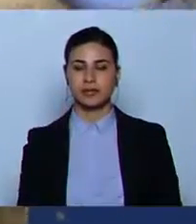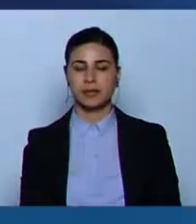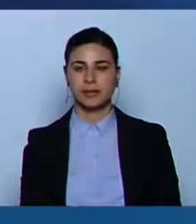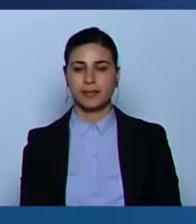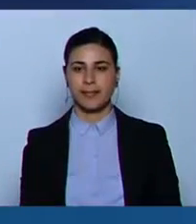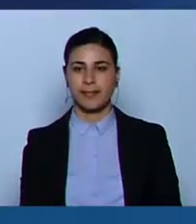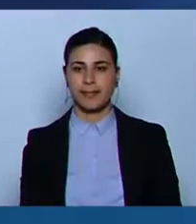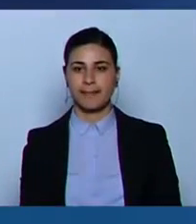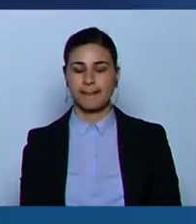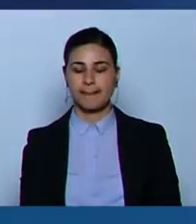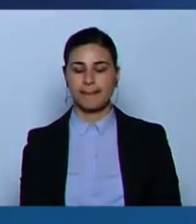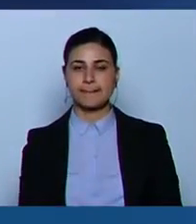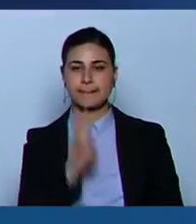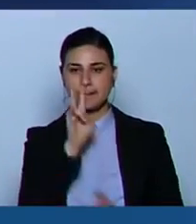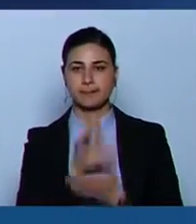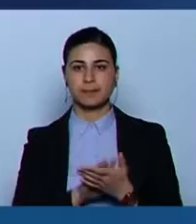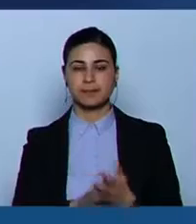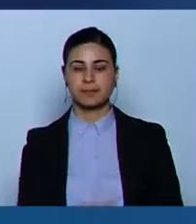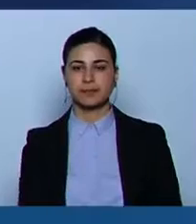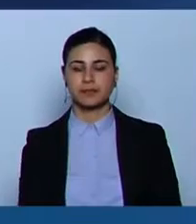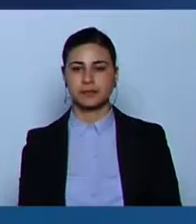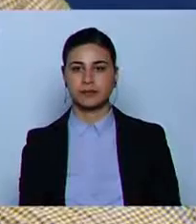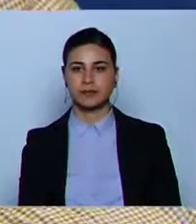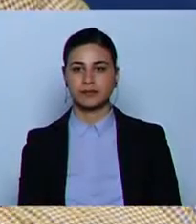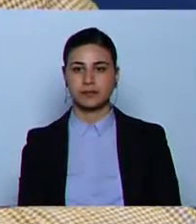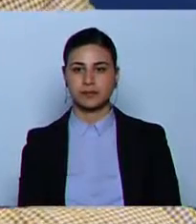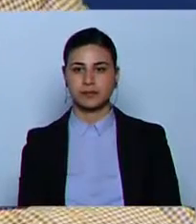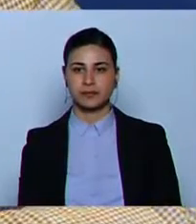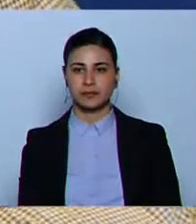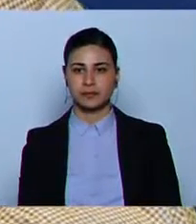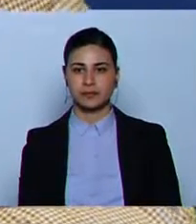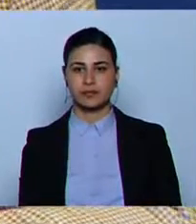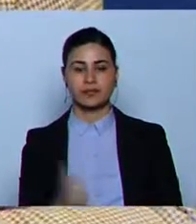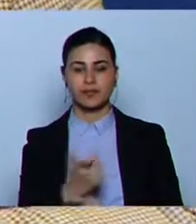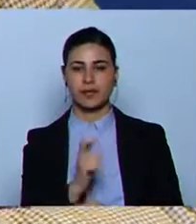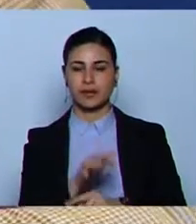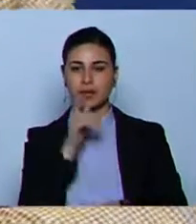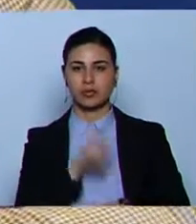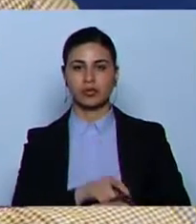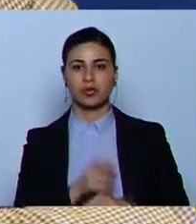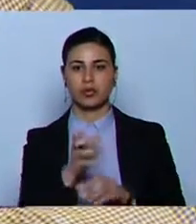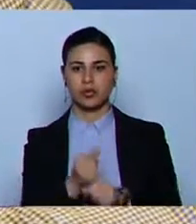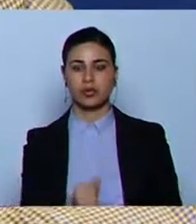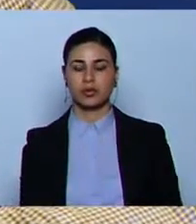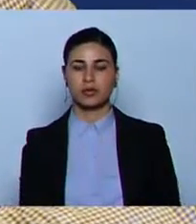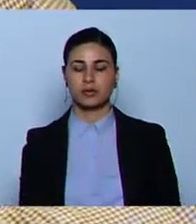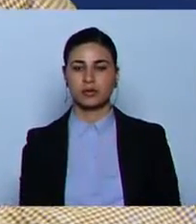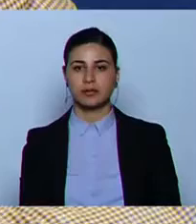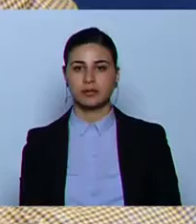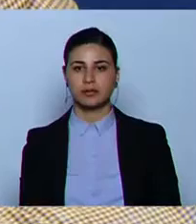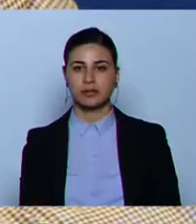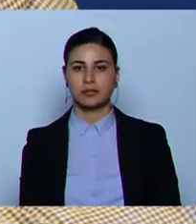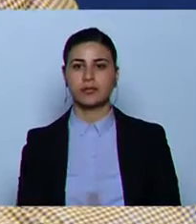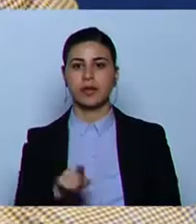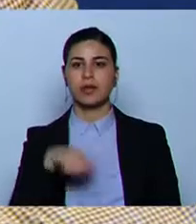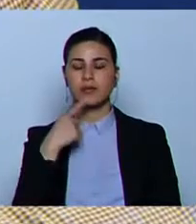გამოცვალეთ ერთი წამით ეხლა ნიკა მე ხოკა და მე ბატონო ძალიან ძალიან მოკლედ კი ანუ აქ